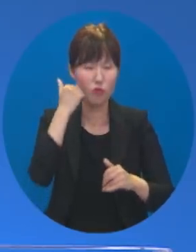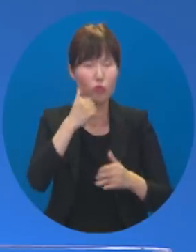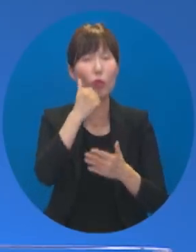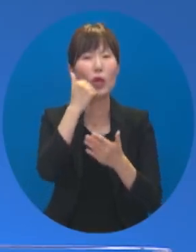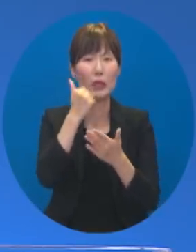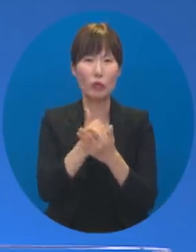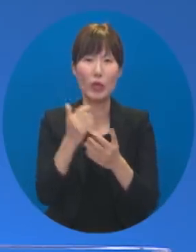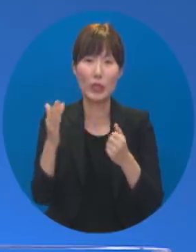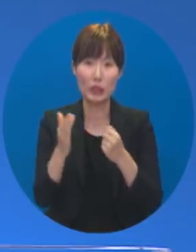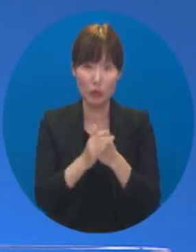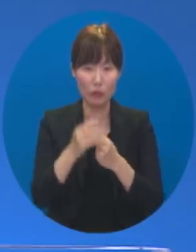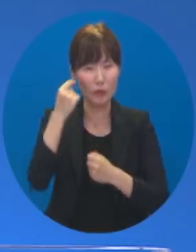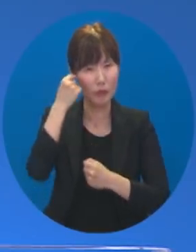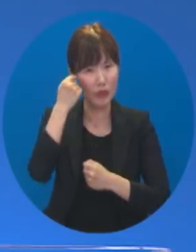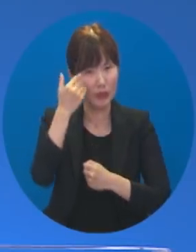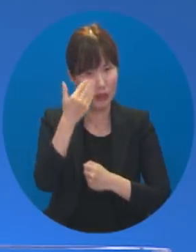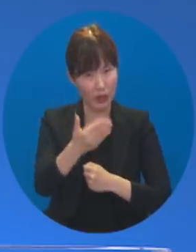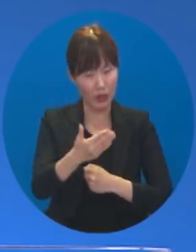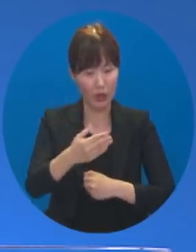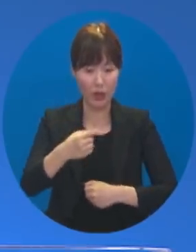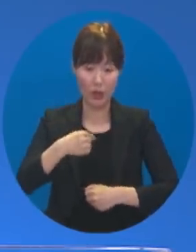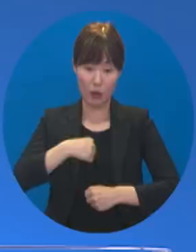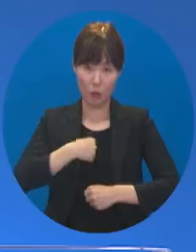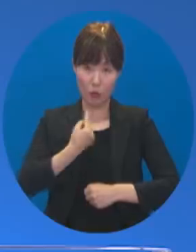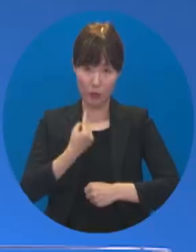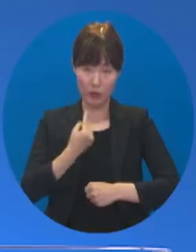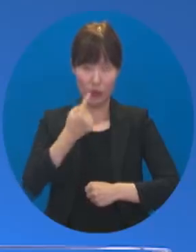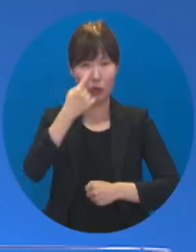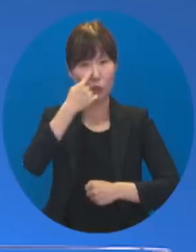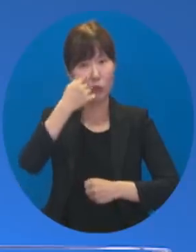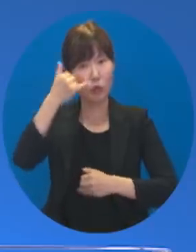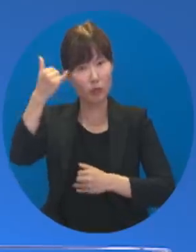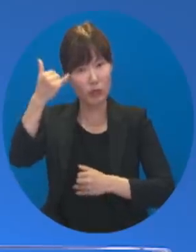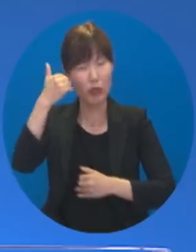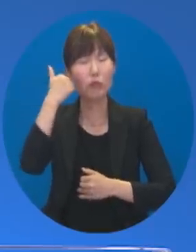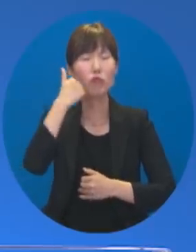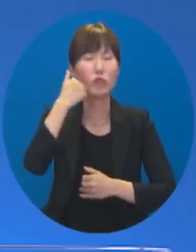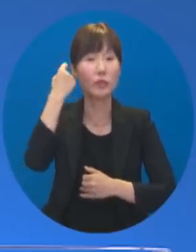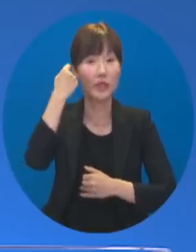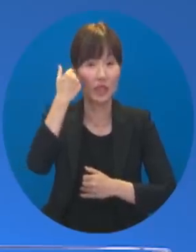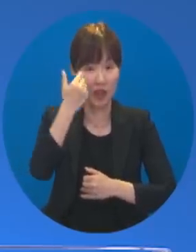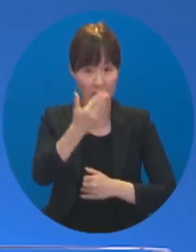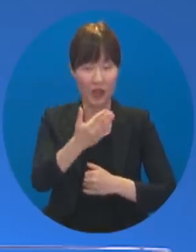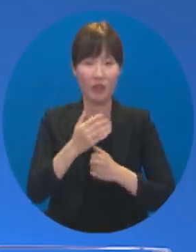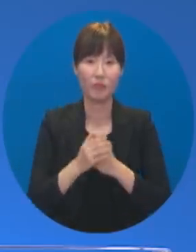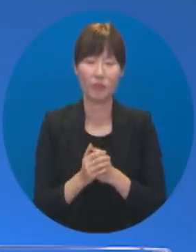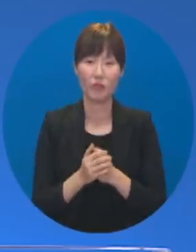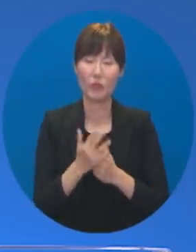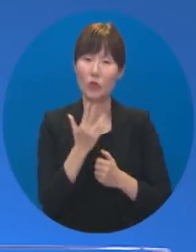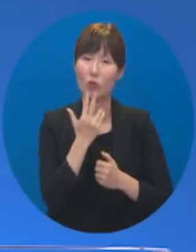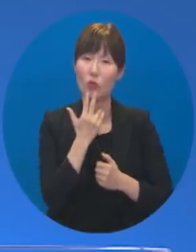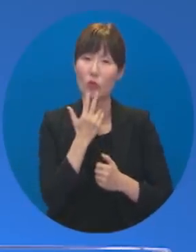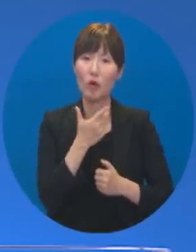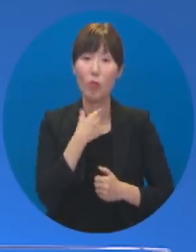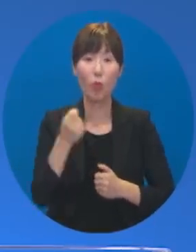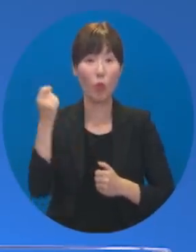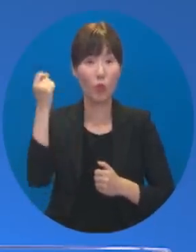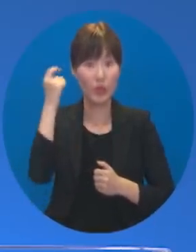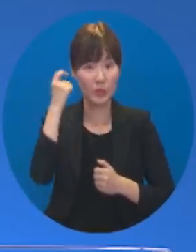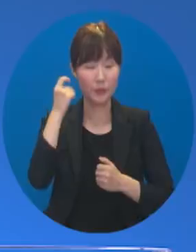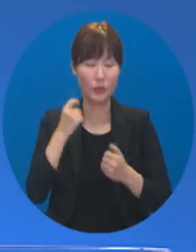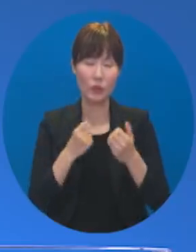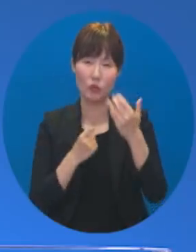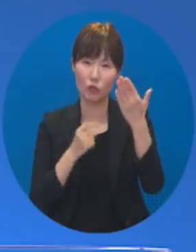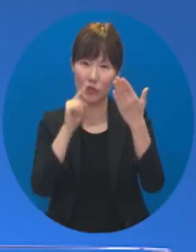인함이니까 자기이니까 그의 부모이니까 저는 그 요한복음 9장